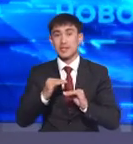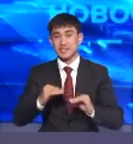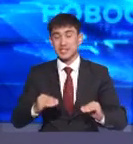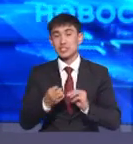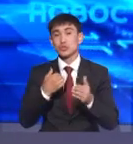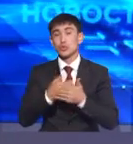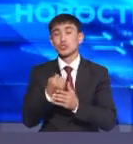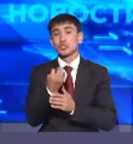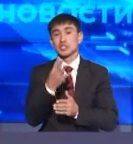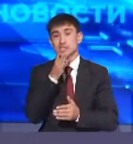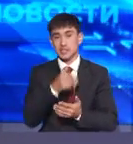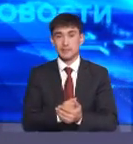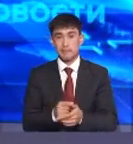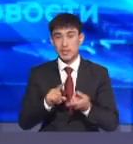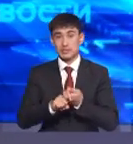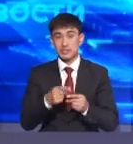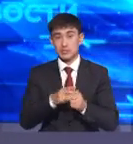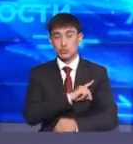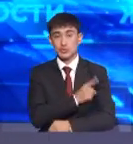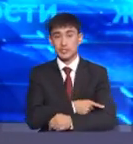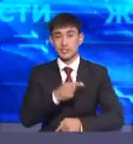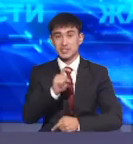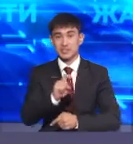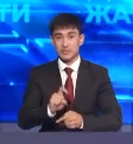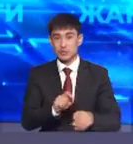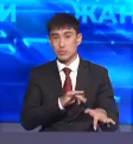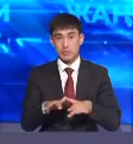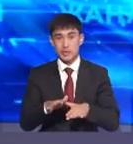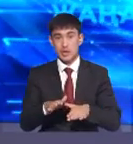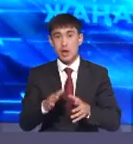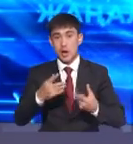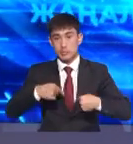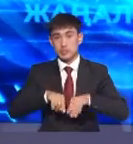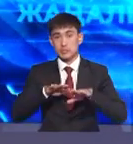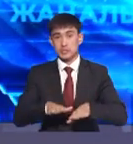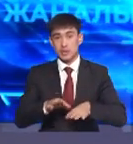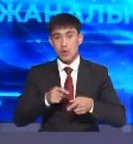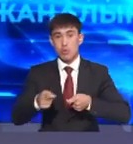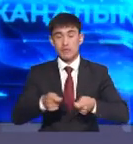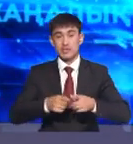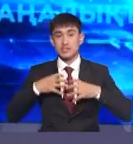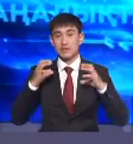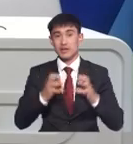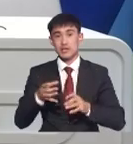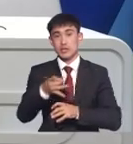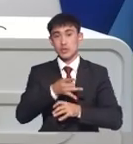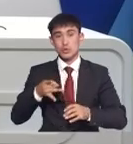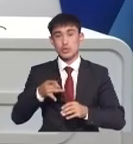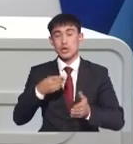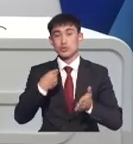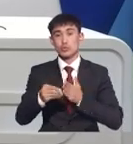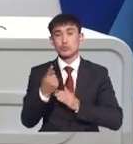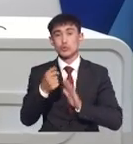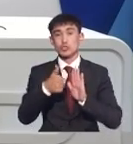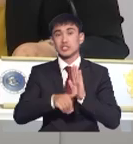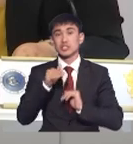на детей до 14 лет. В связи с этим усилены дезинфекционные мероприятия в общественных местах. Управление здравоохранения региона